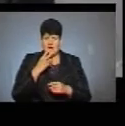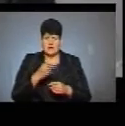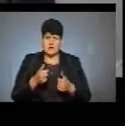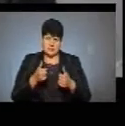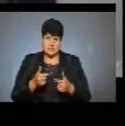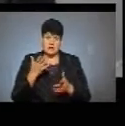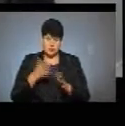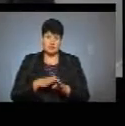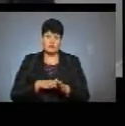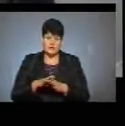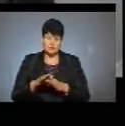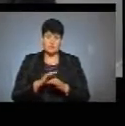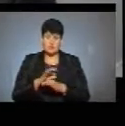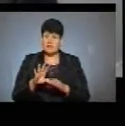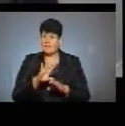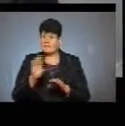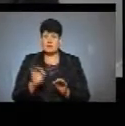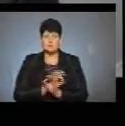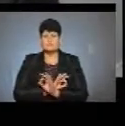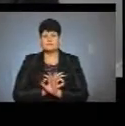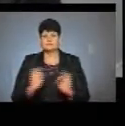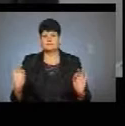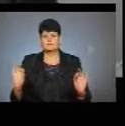Якщо реалізують проєкт, все буде відмінно.